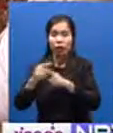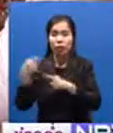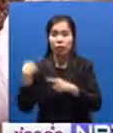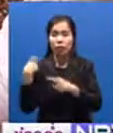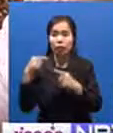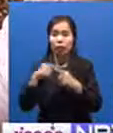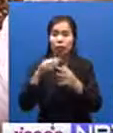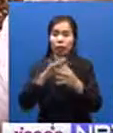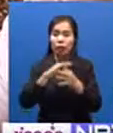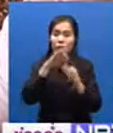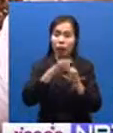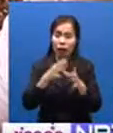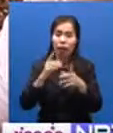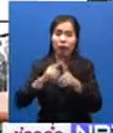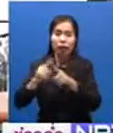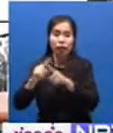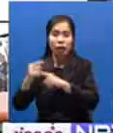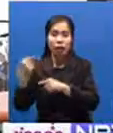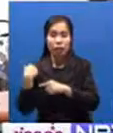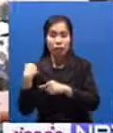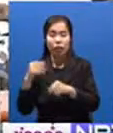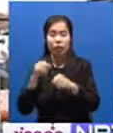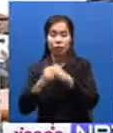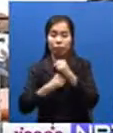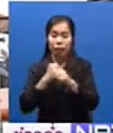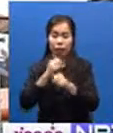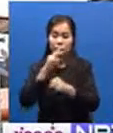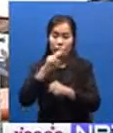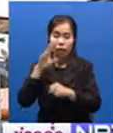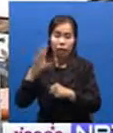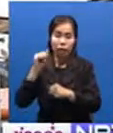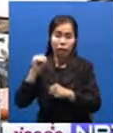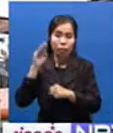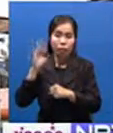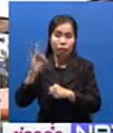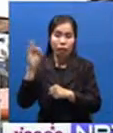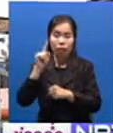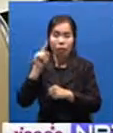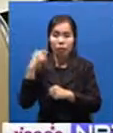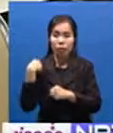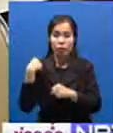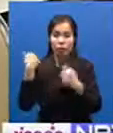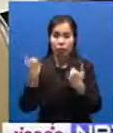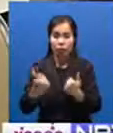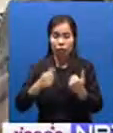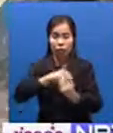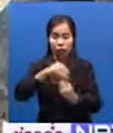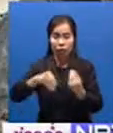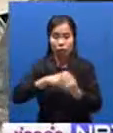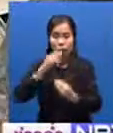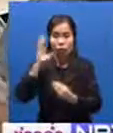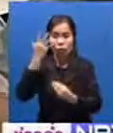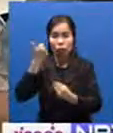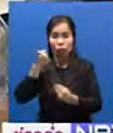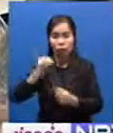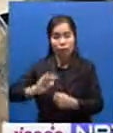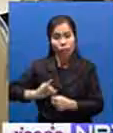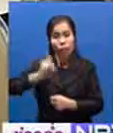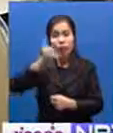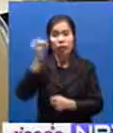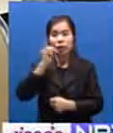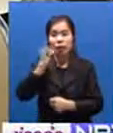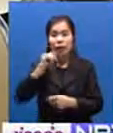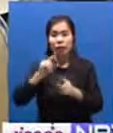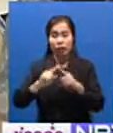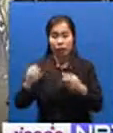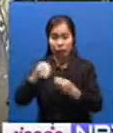การทำสำรวจในเดือนพฤษภาคม 2549แต่จากภาวะเศรษฐกิจโลกที่ยังไม่ฟื้นตัวทำให้เศรษฐกิจภายใน